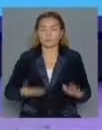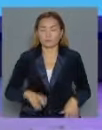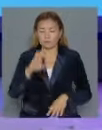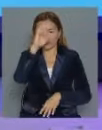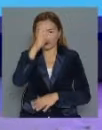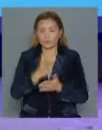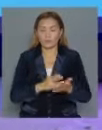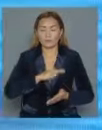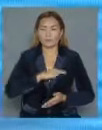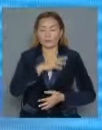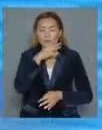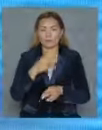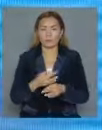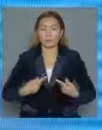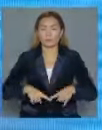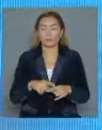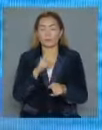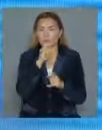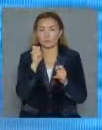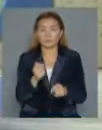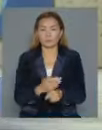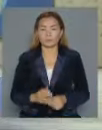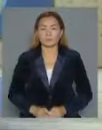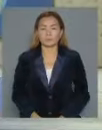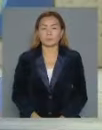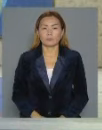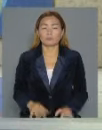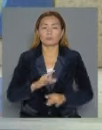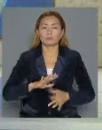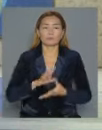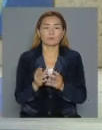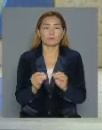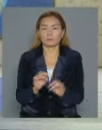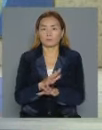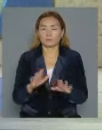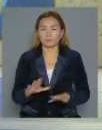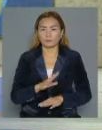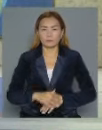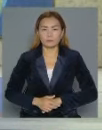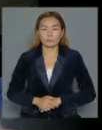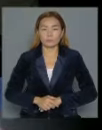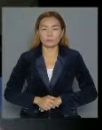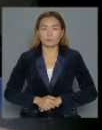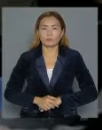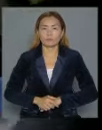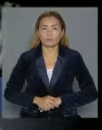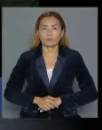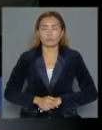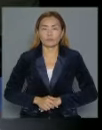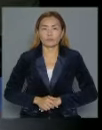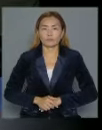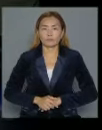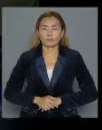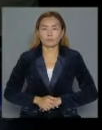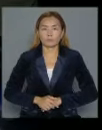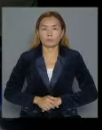мемлекеттік қызмет істер департаментінің алғыс хаты табысталды. Мерекелік шара соңы гала концертпен жалғасты. Құрметті